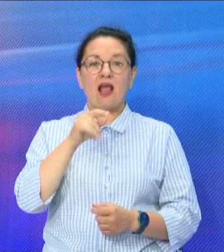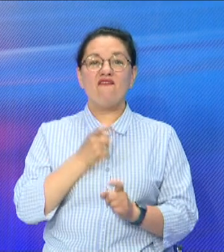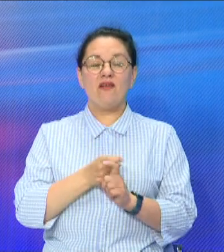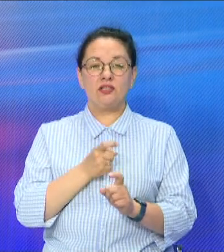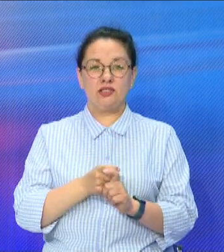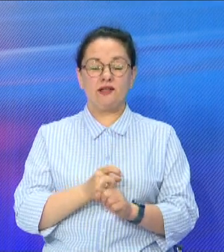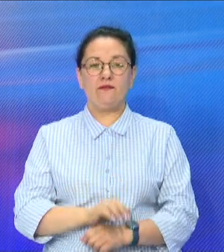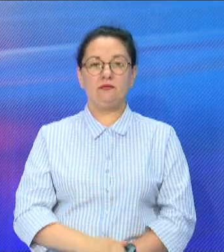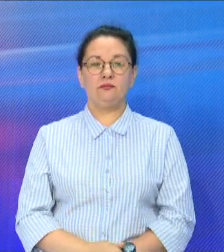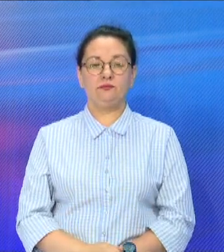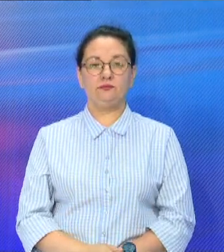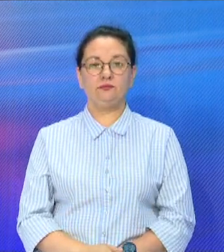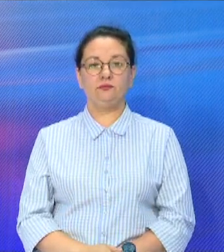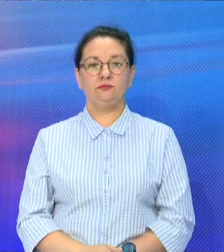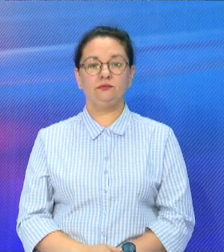землю